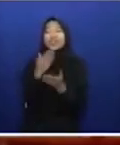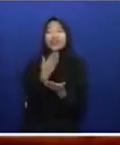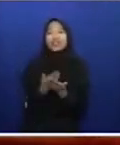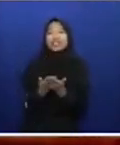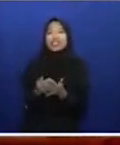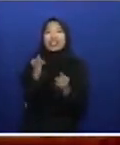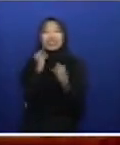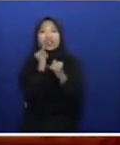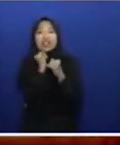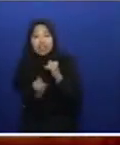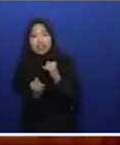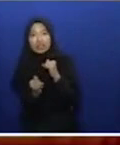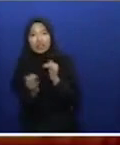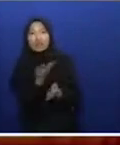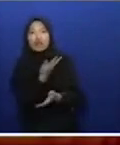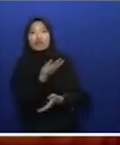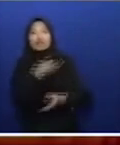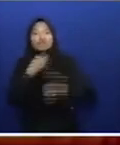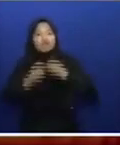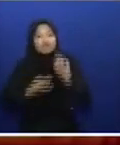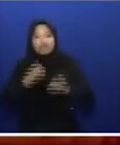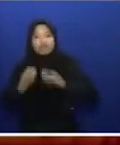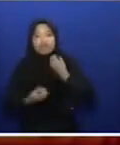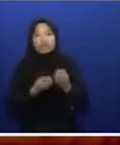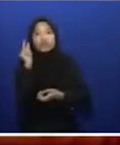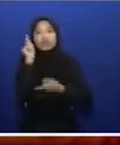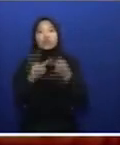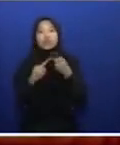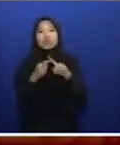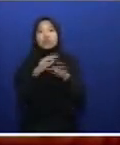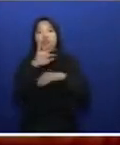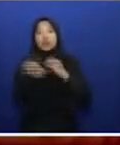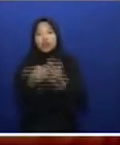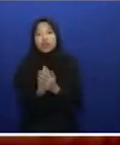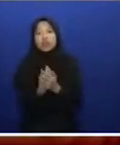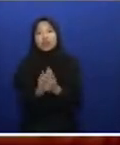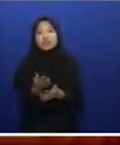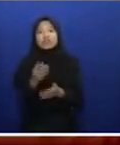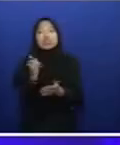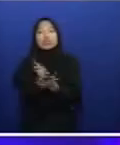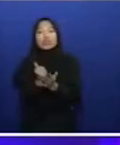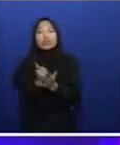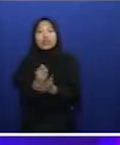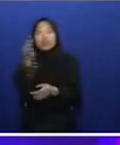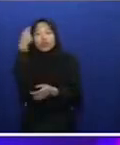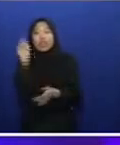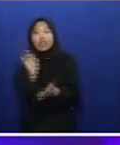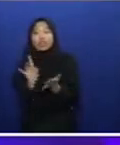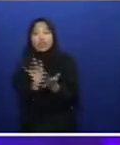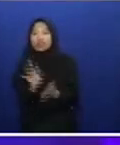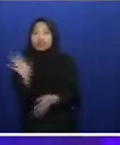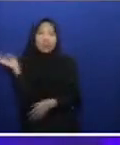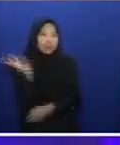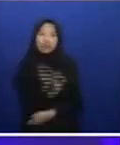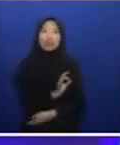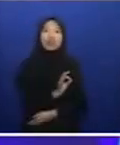saya mau sampaikan untuk kalian. Saya tidak pernah kuliah di Universitas Brawijaya.